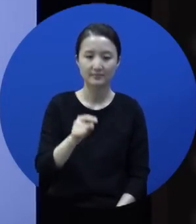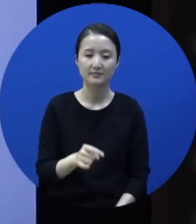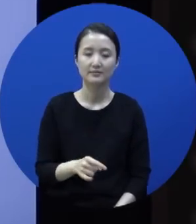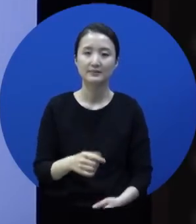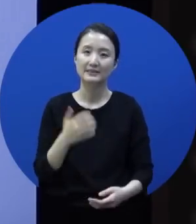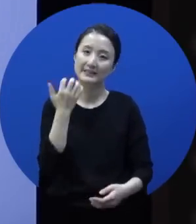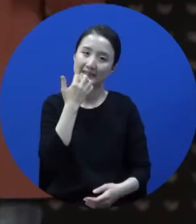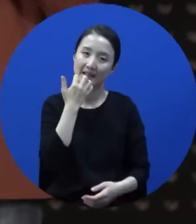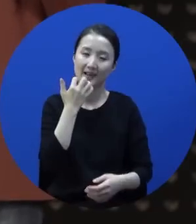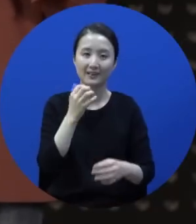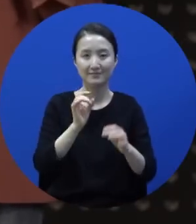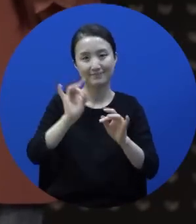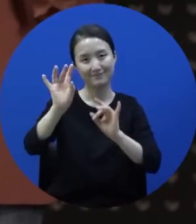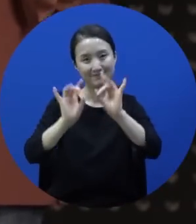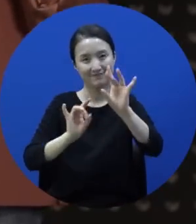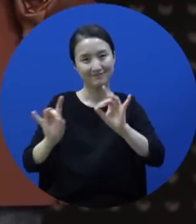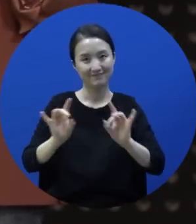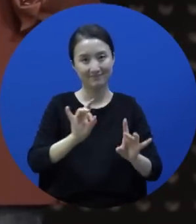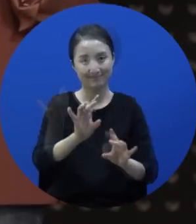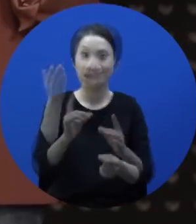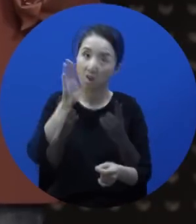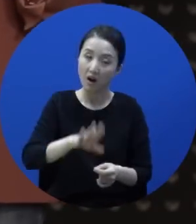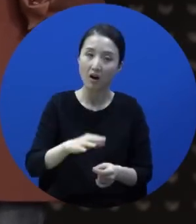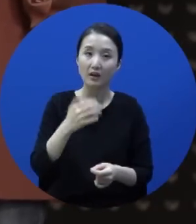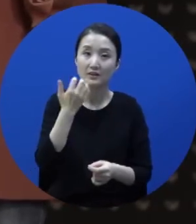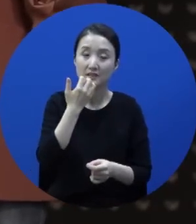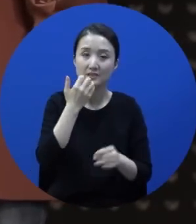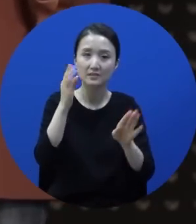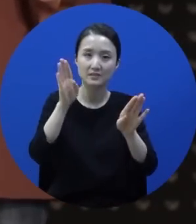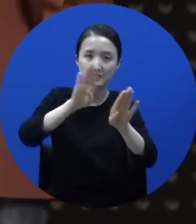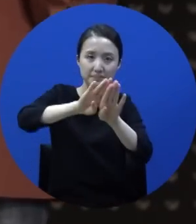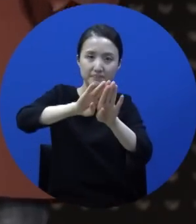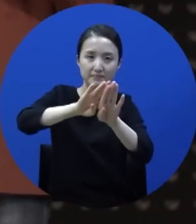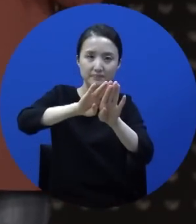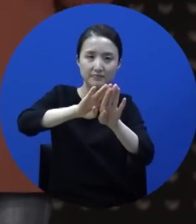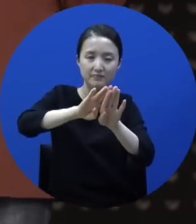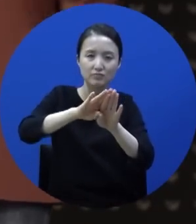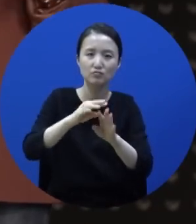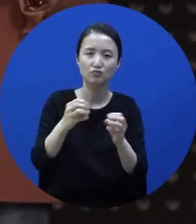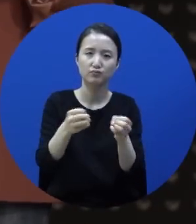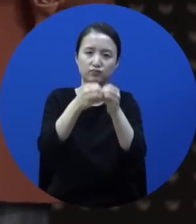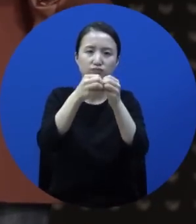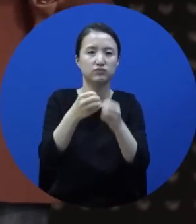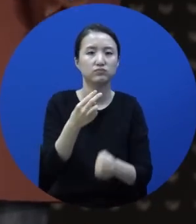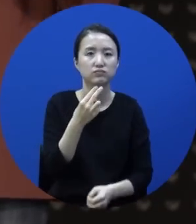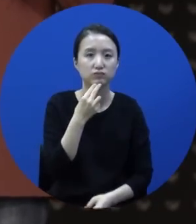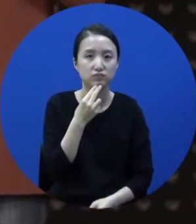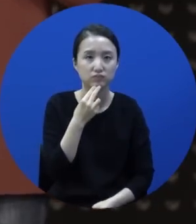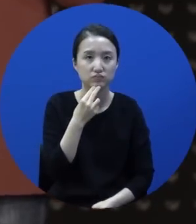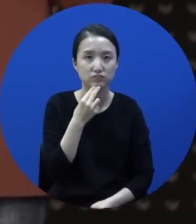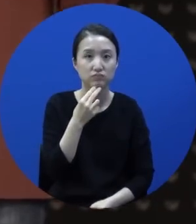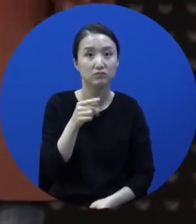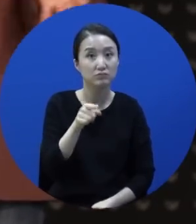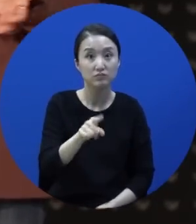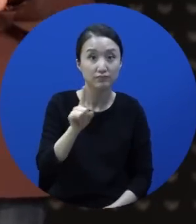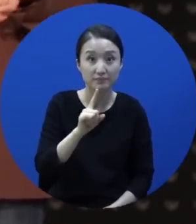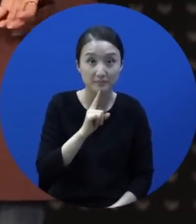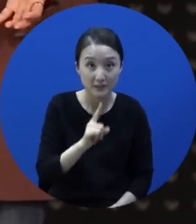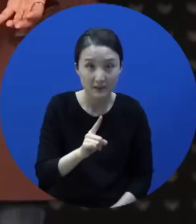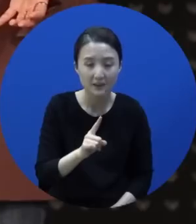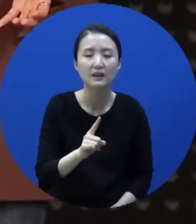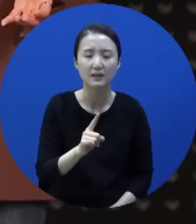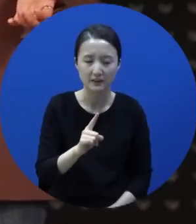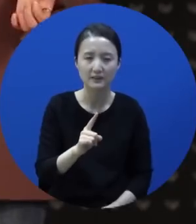있어요. 그런데 겹치는 부분은 있지 않아요. 우리가 미디어를 운영한다는 것은 하나의 큰 그림을